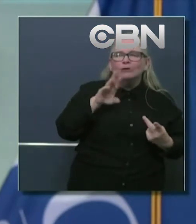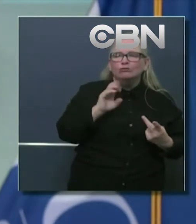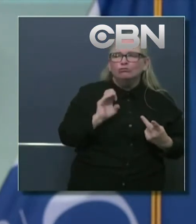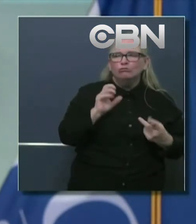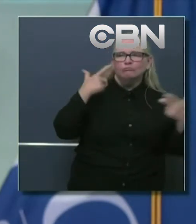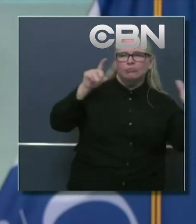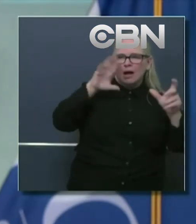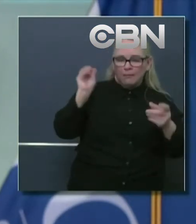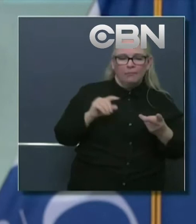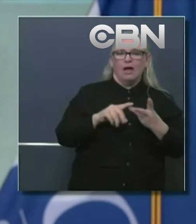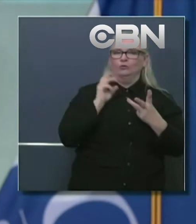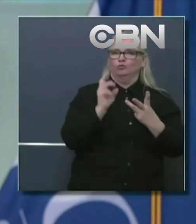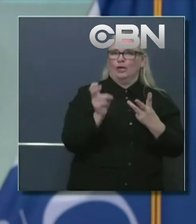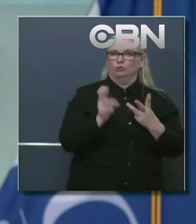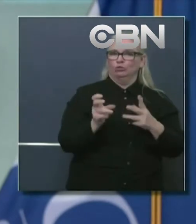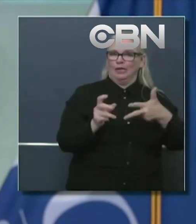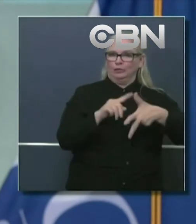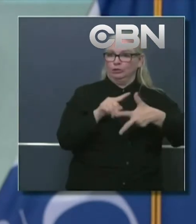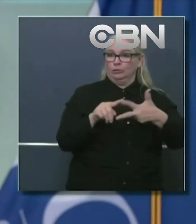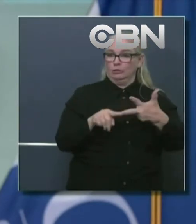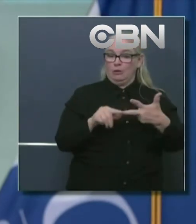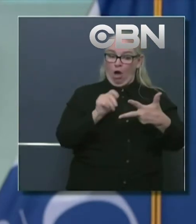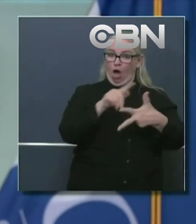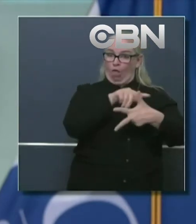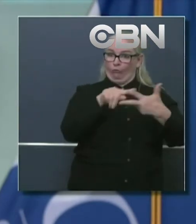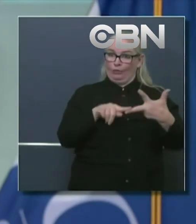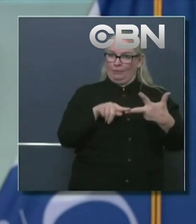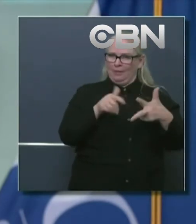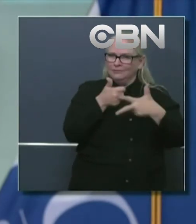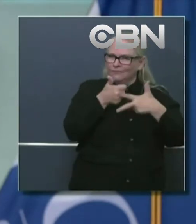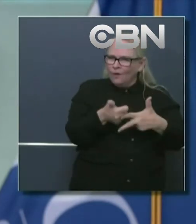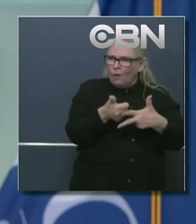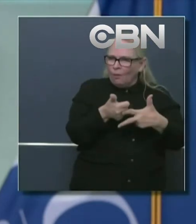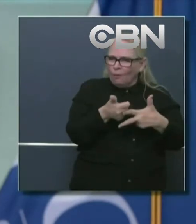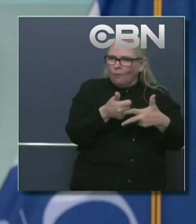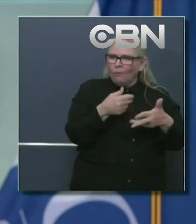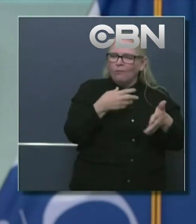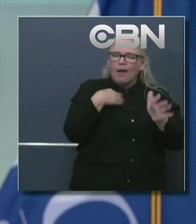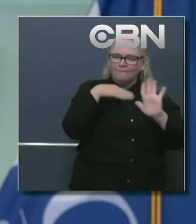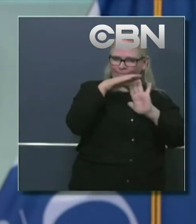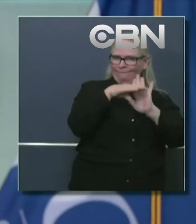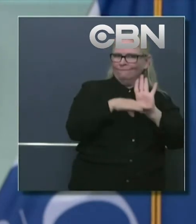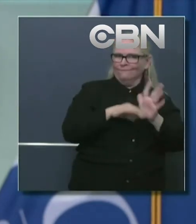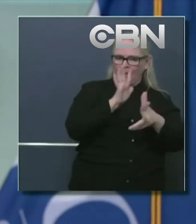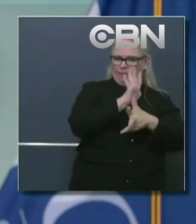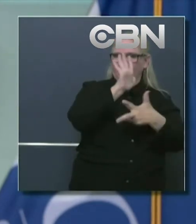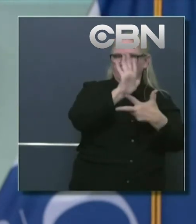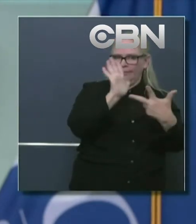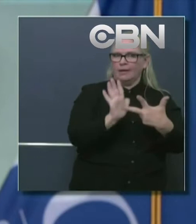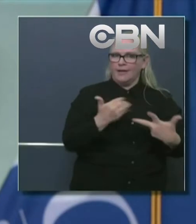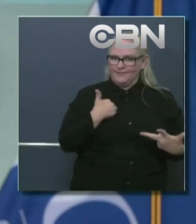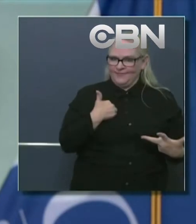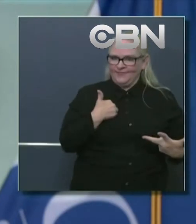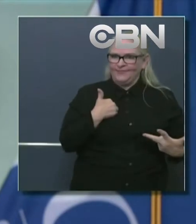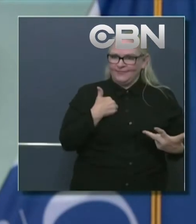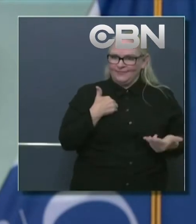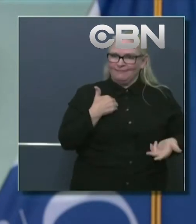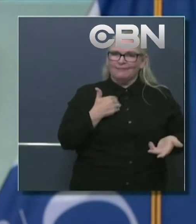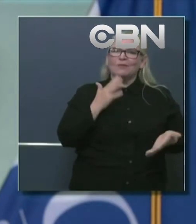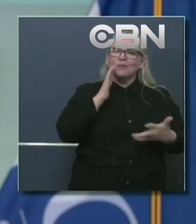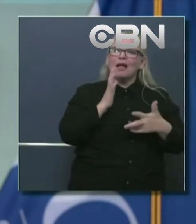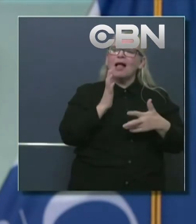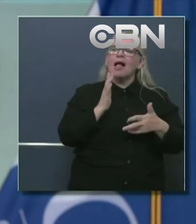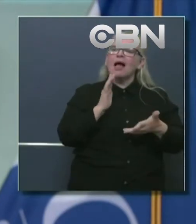COVID-19 và là cột mốc đánh dấu California bước sang giai đoạn 2 trong kế hoạch mở cửa lại hoàn toàn tiểu bang gồm 4 giai